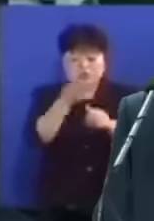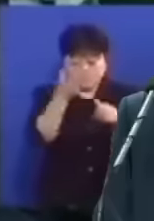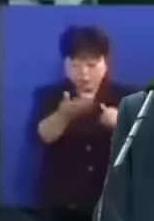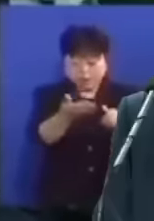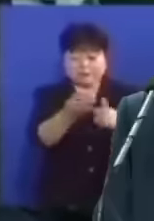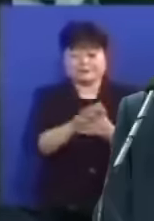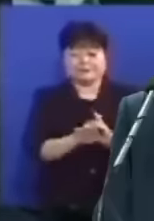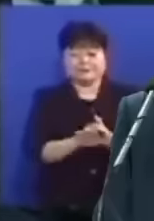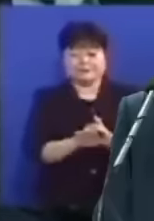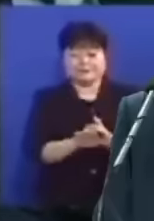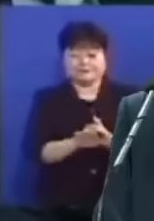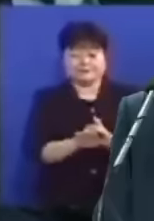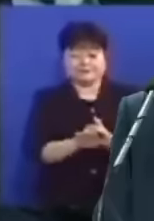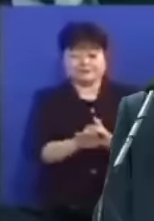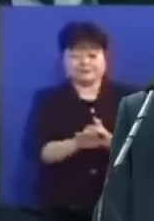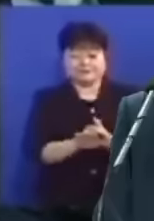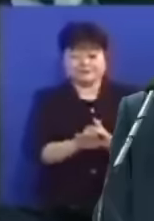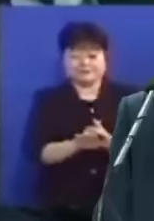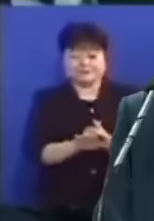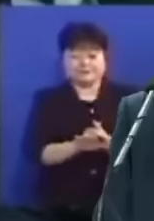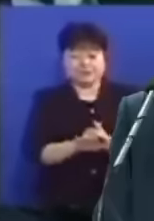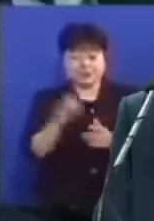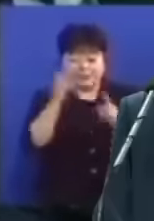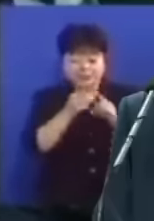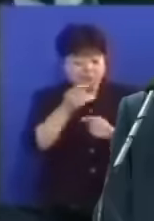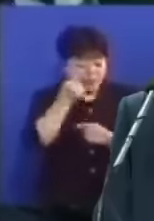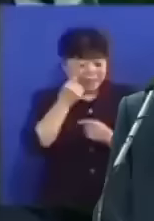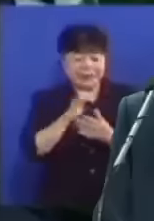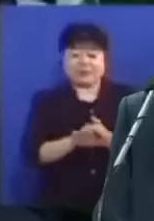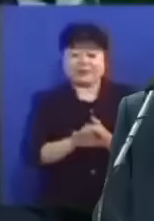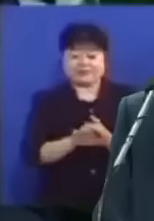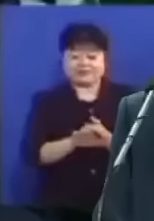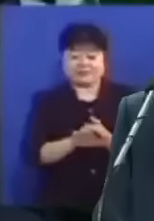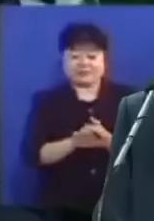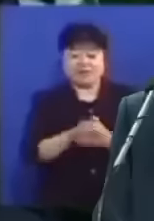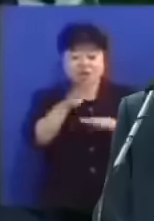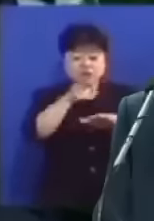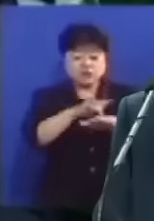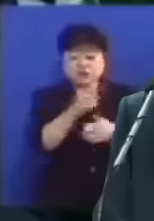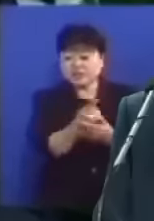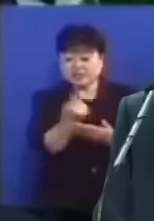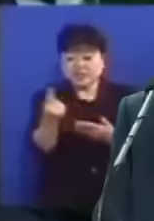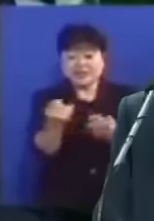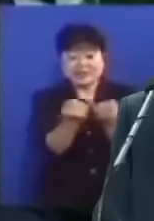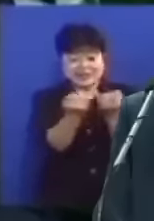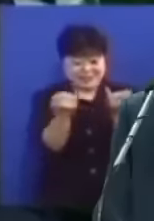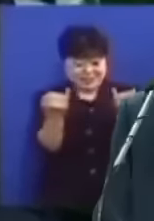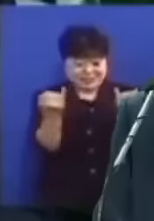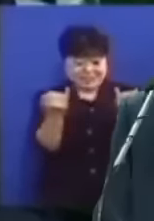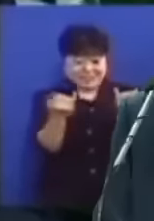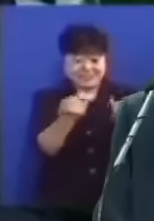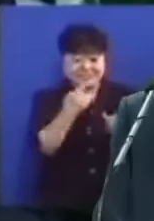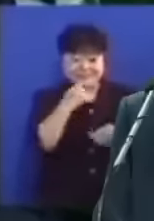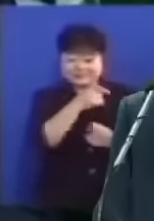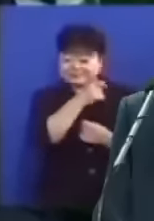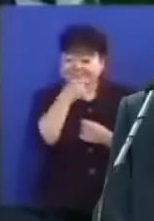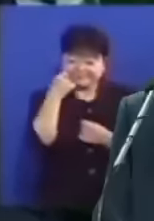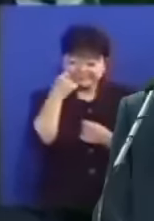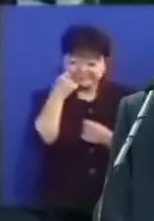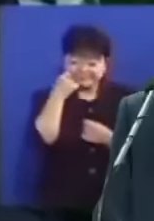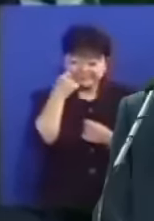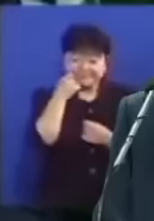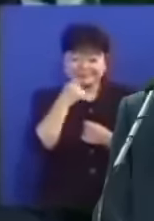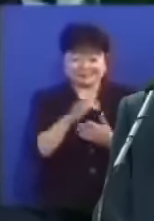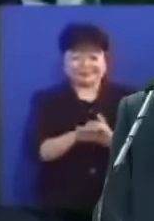주었으니 너희를 해야 할 자가 결단코 없으리라. 귀신이 나오니까 그 여자가 그냥 입을 딱 다물고 말았은